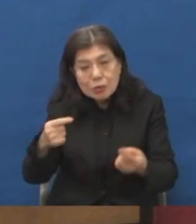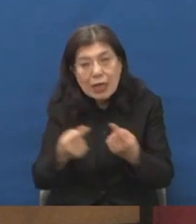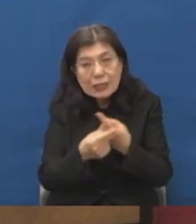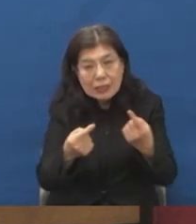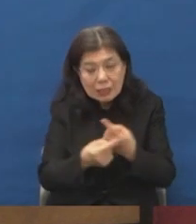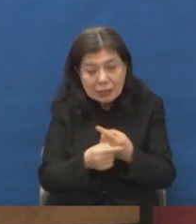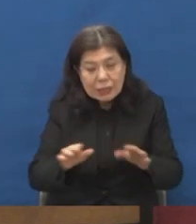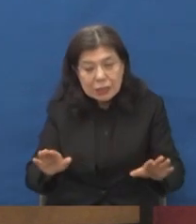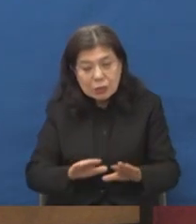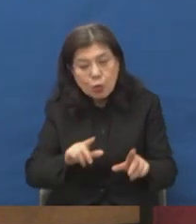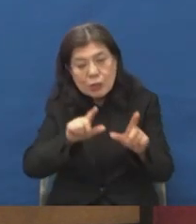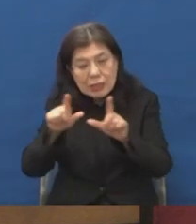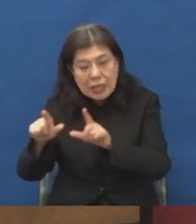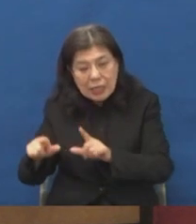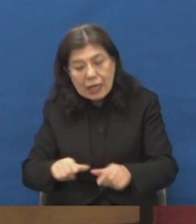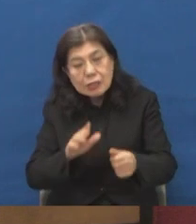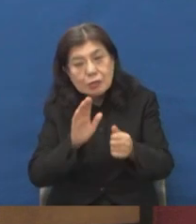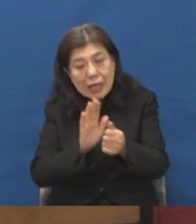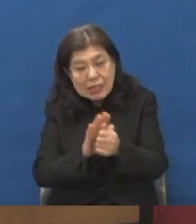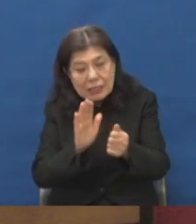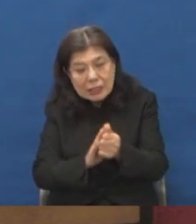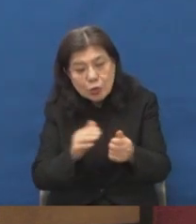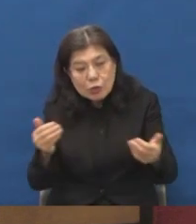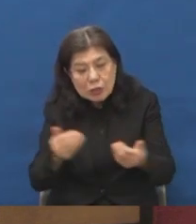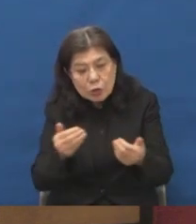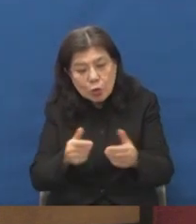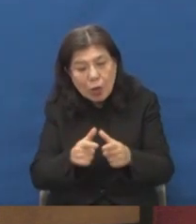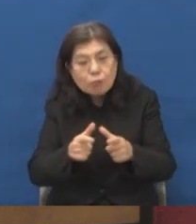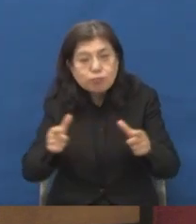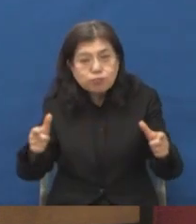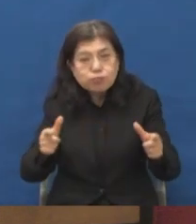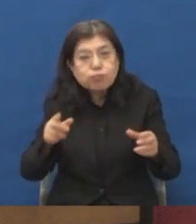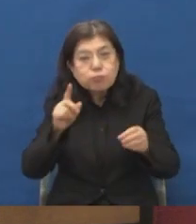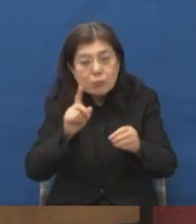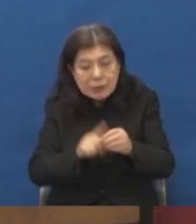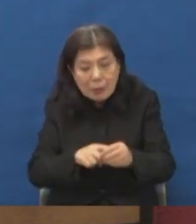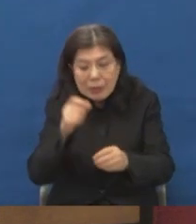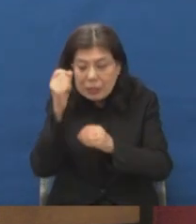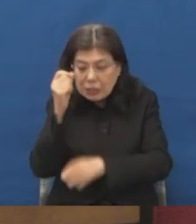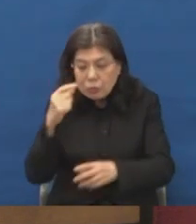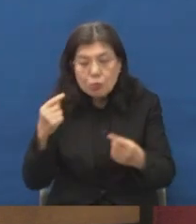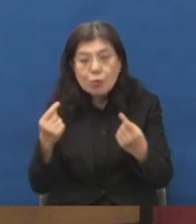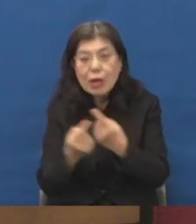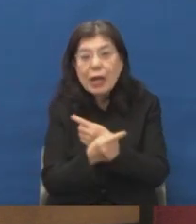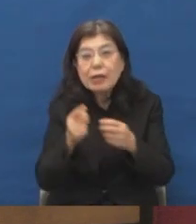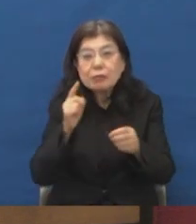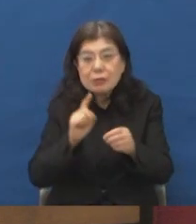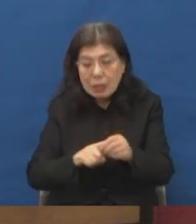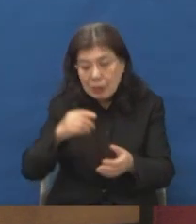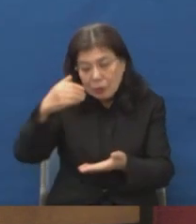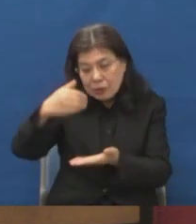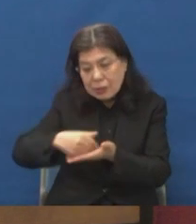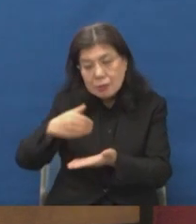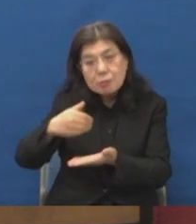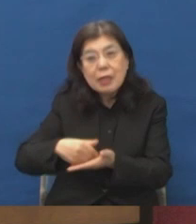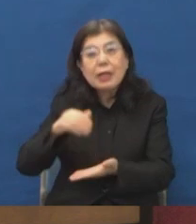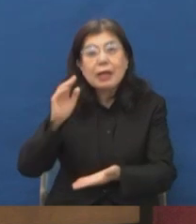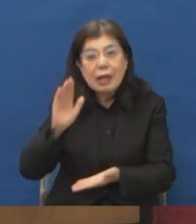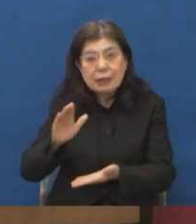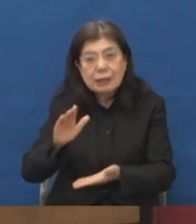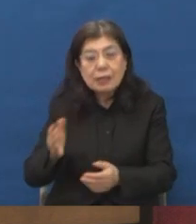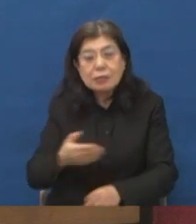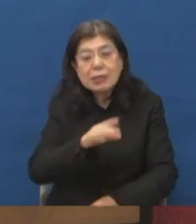業の実施場所が拡充されることに伴い、基準等を改めようとするものであるとの説明がありました。次に議